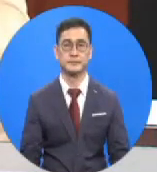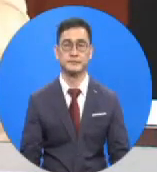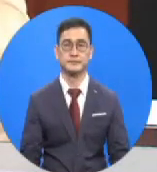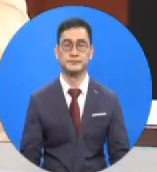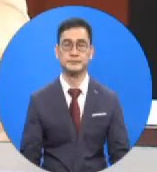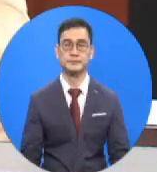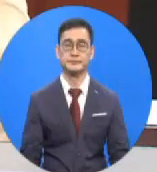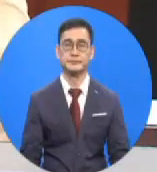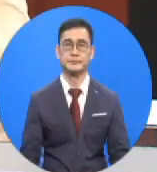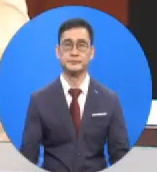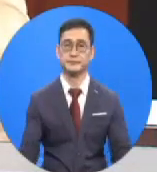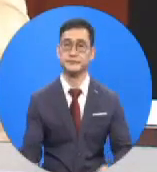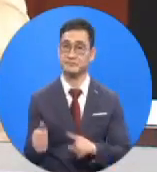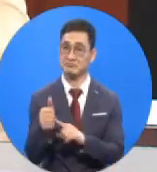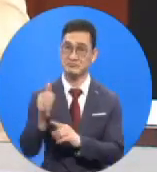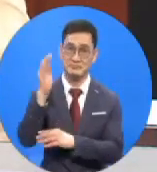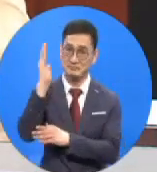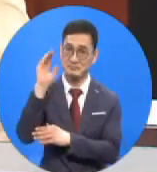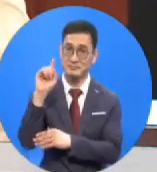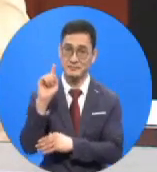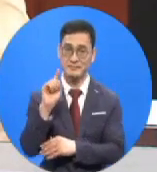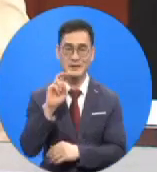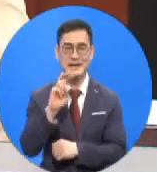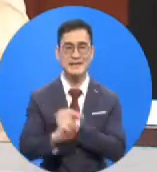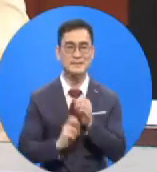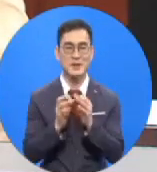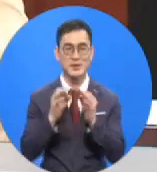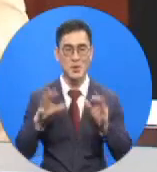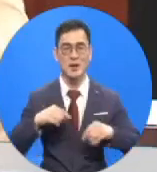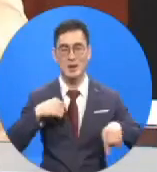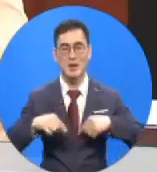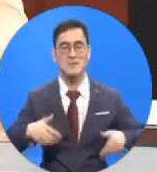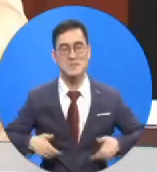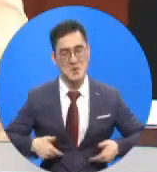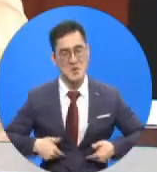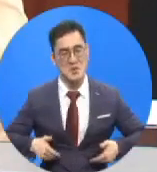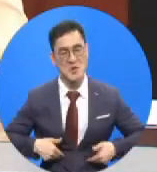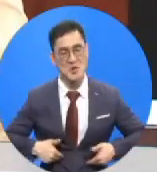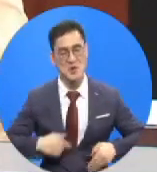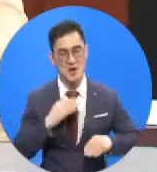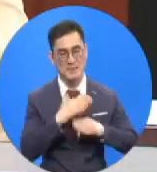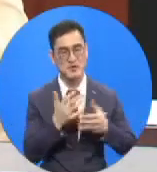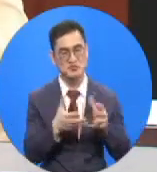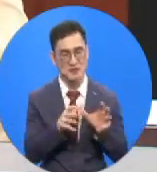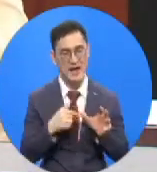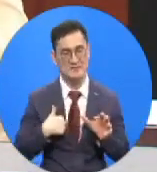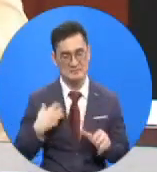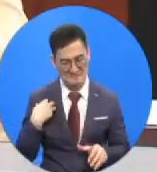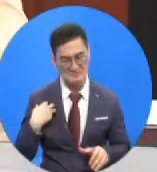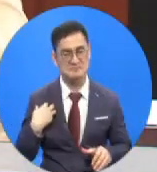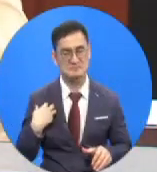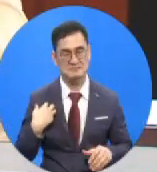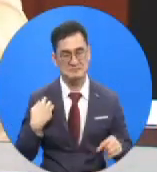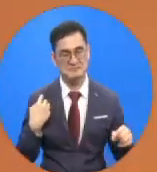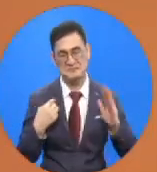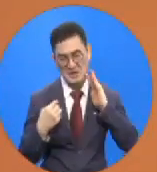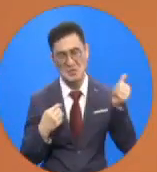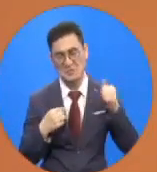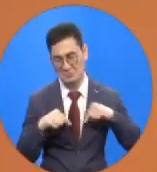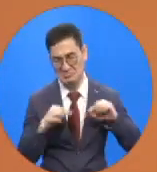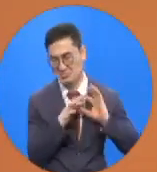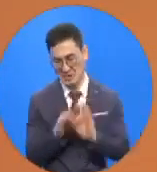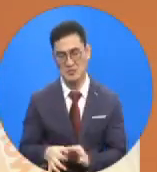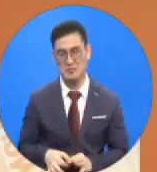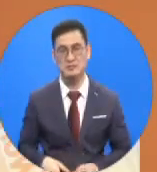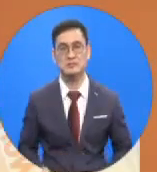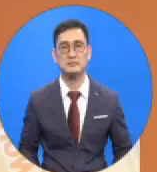우산 내용을 입어야 되게 차 대표는 20년 직권으로 또 얘길 했어요 늦은 시민에게 아직도 역할이 있다고 생각하는 건가요 본인은 나가